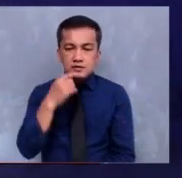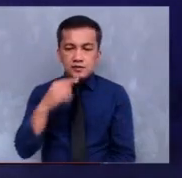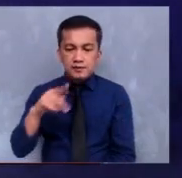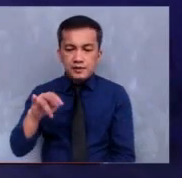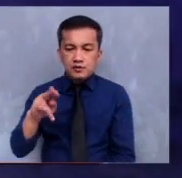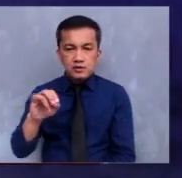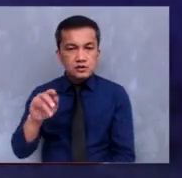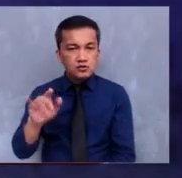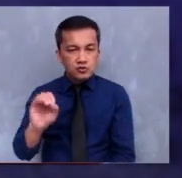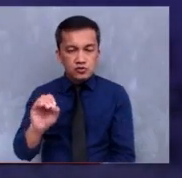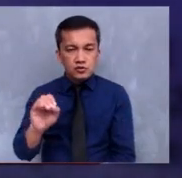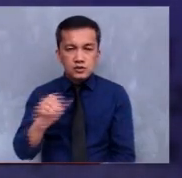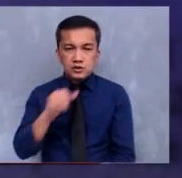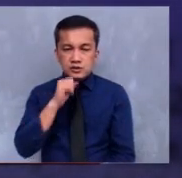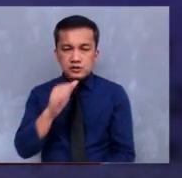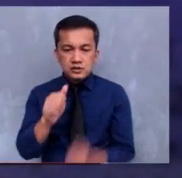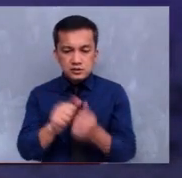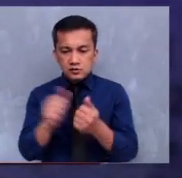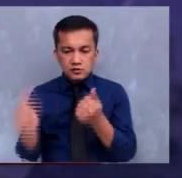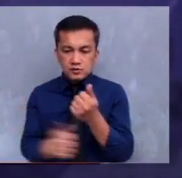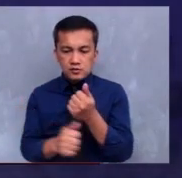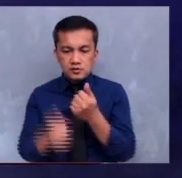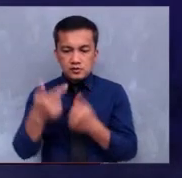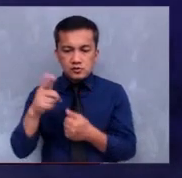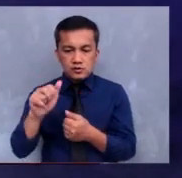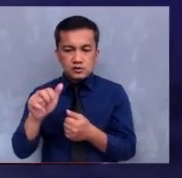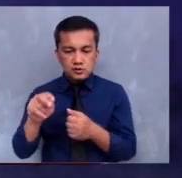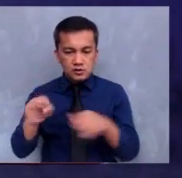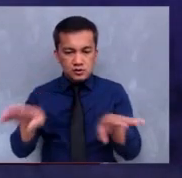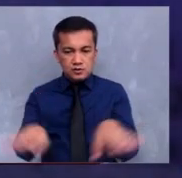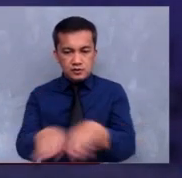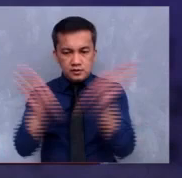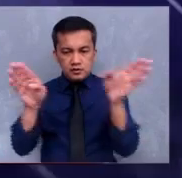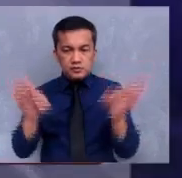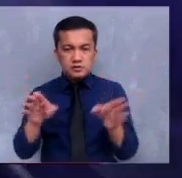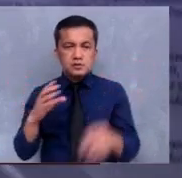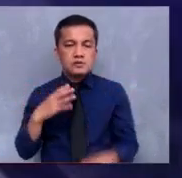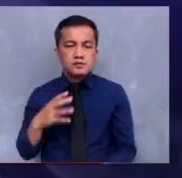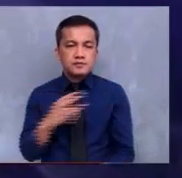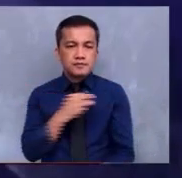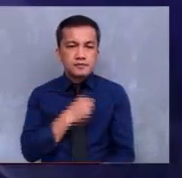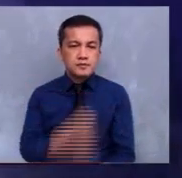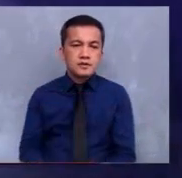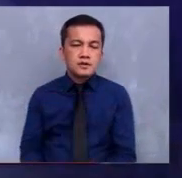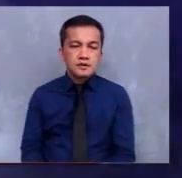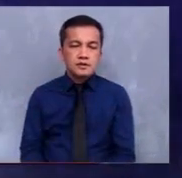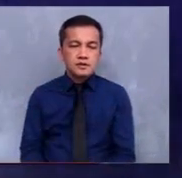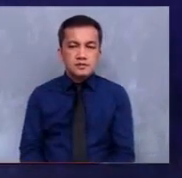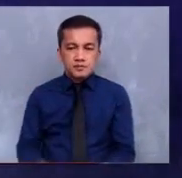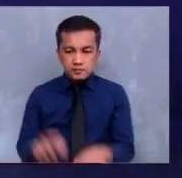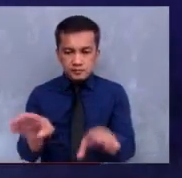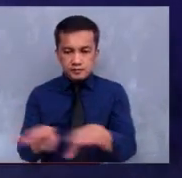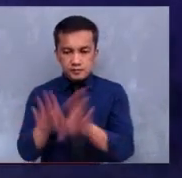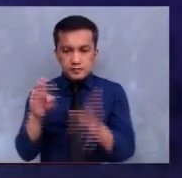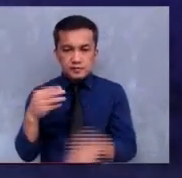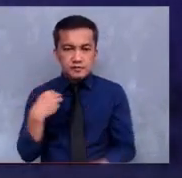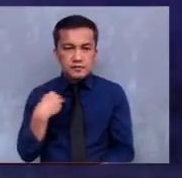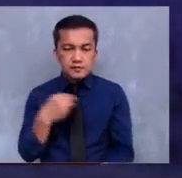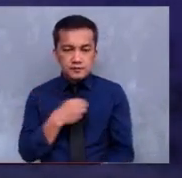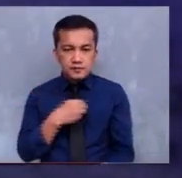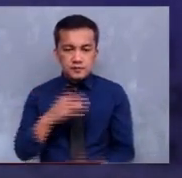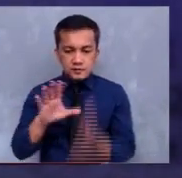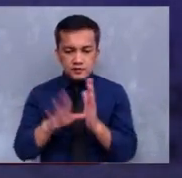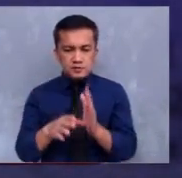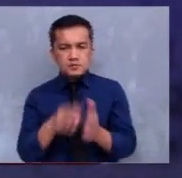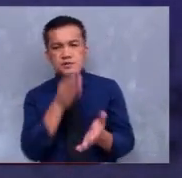hindi siya subordinate ni Guanzon. Pantay raw sila bilang mga komisyoner. At bilang pantay na miyembro ng COMELEC, itigil na daw